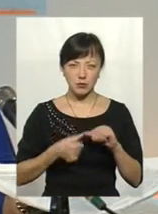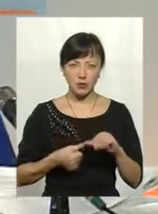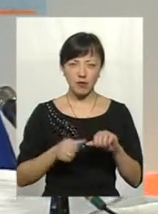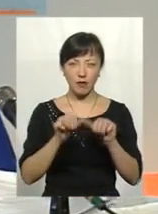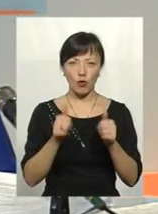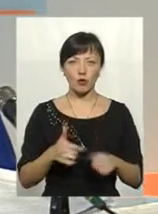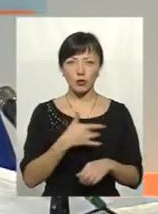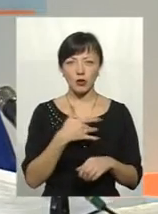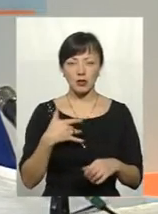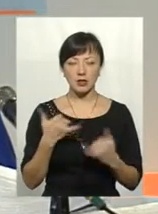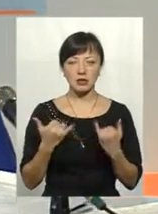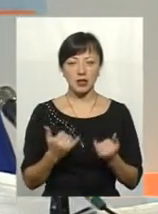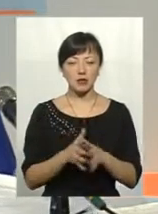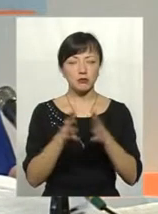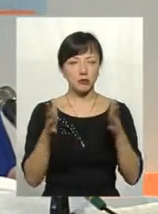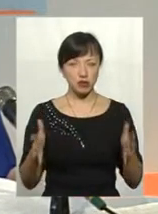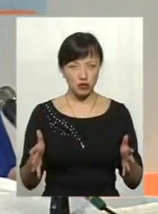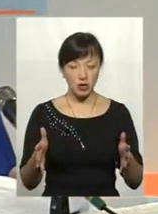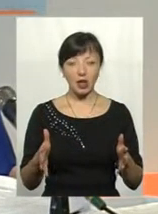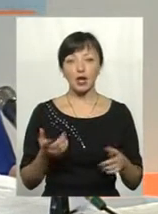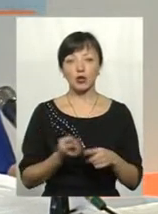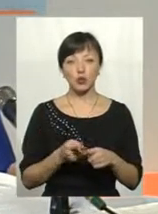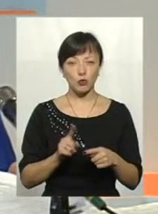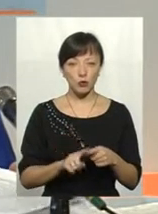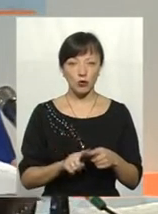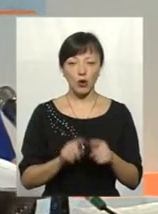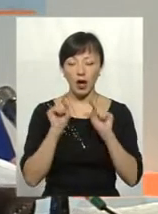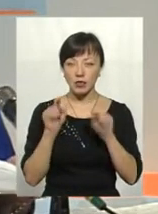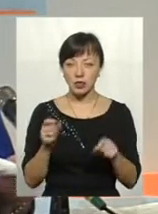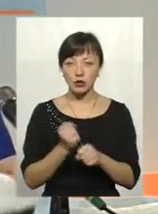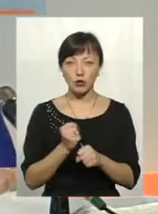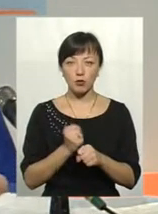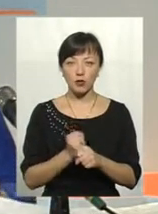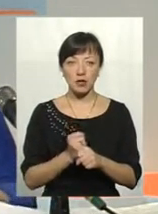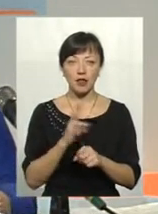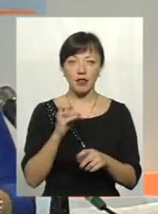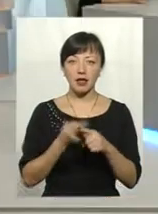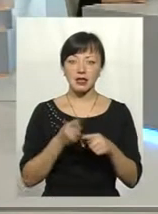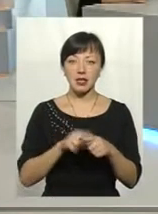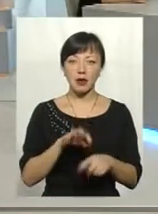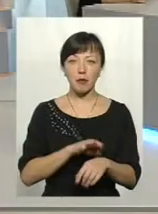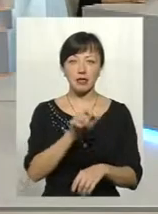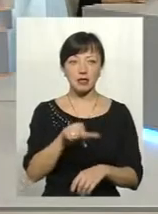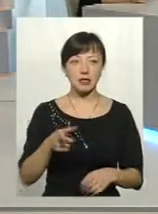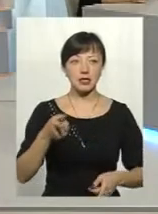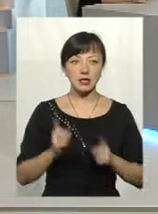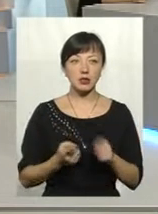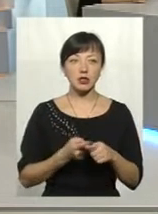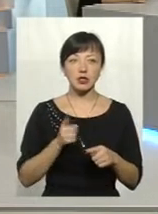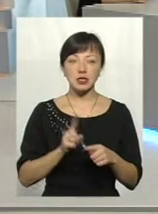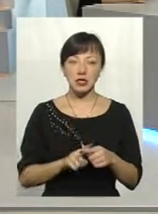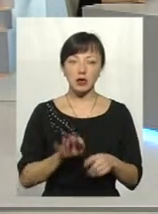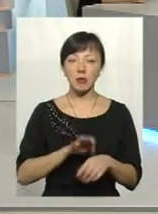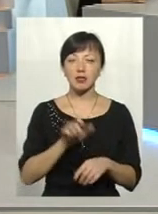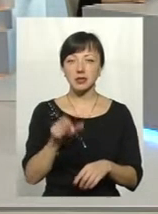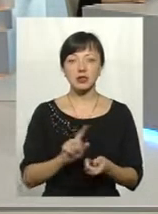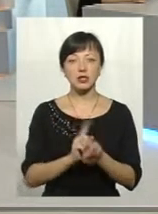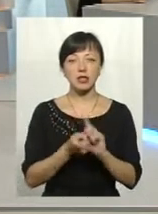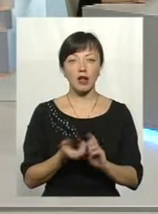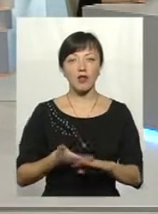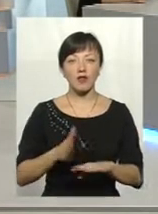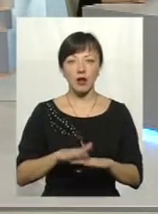туберкульозу, а таких хворих зараз стало більше, і тому акцент зараз робиться на цих пацієнтів, тому що дійсно цих пацієнтів стало важче лікувати,